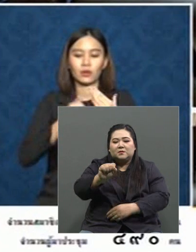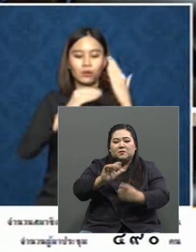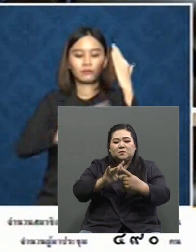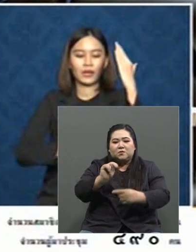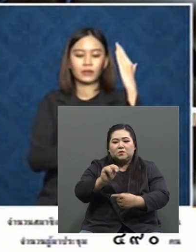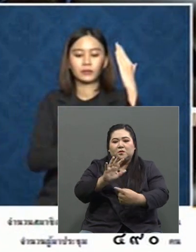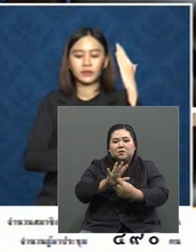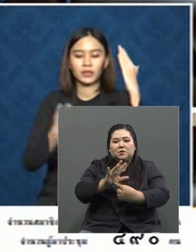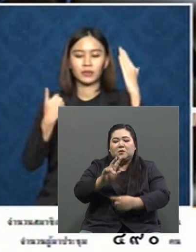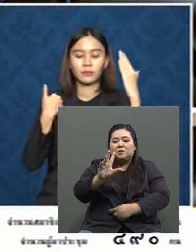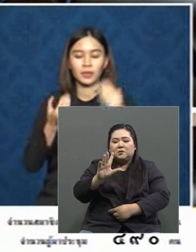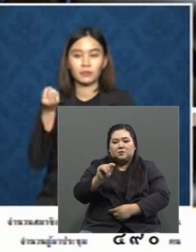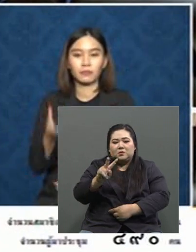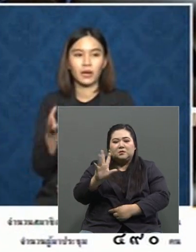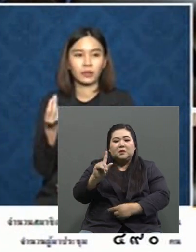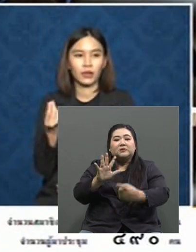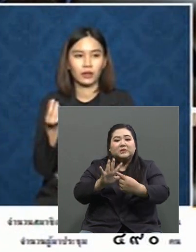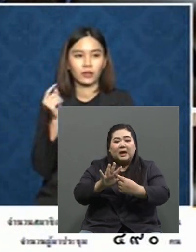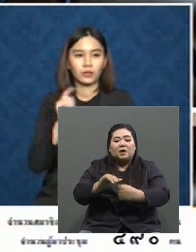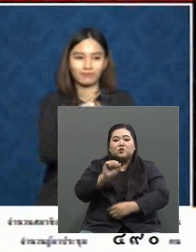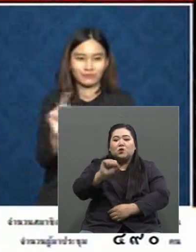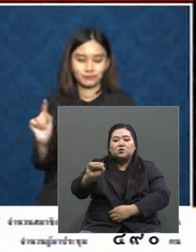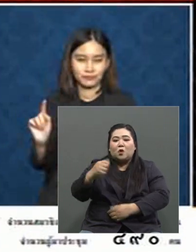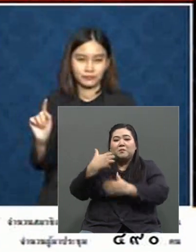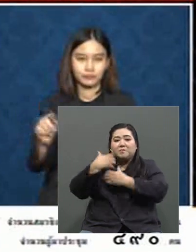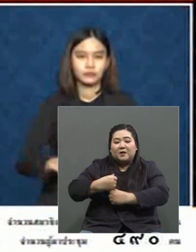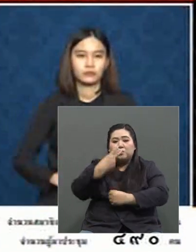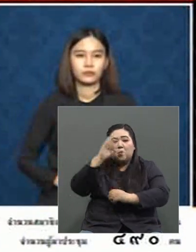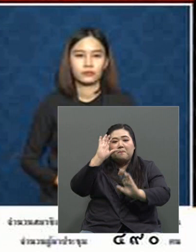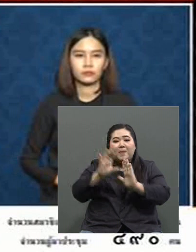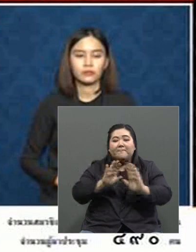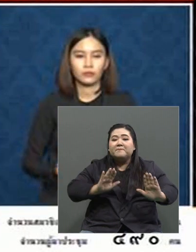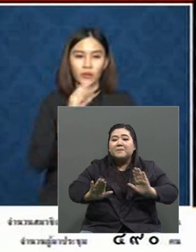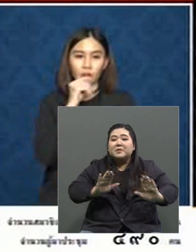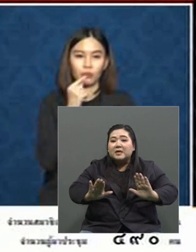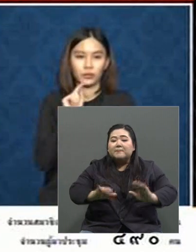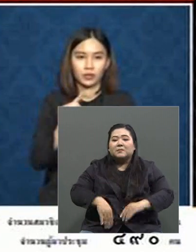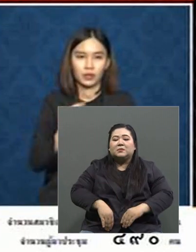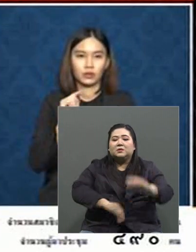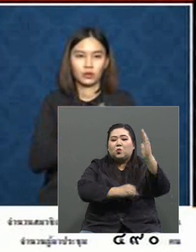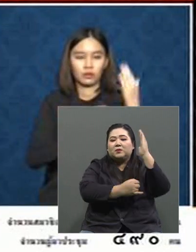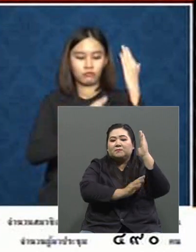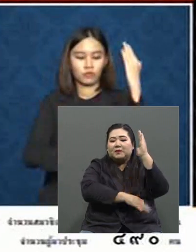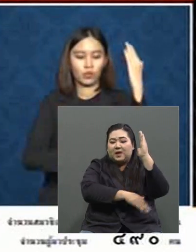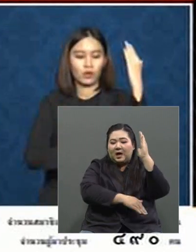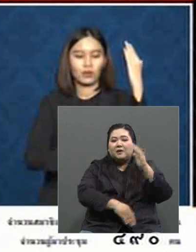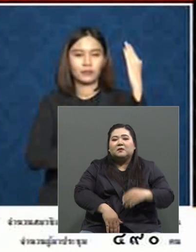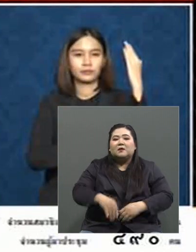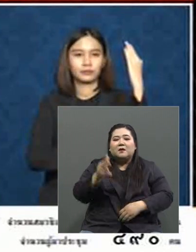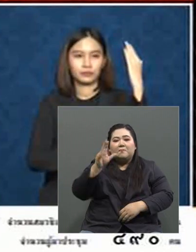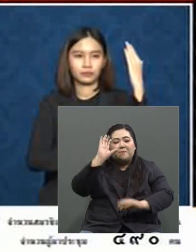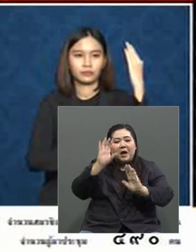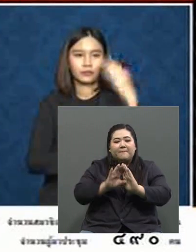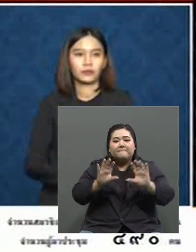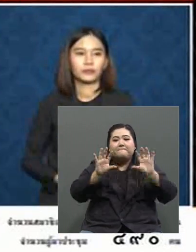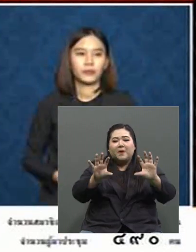สสพรรคประชาธิปัตย์ครับที่นำภาพเปรียบเทียบระหว่างชาวบ้านที่ถูกน้ำท่วมในพื้นที่จังหวัดชายแดนใต้กับภาพนายกรัฐมนตรีกับ